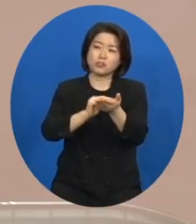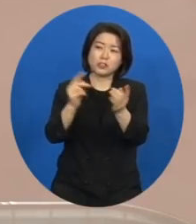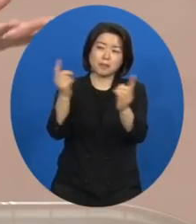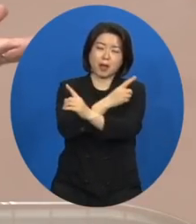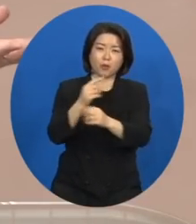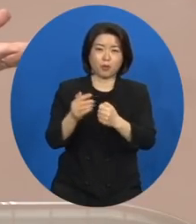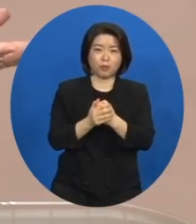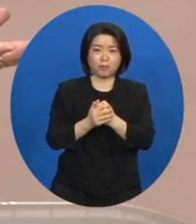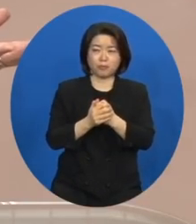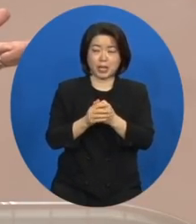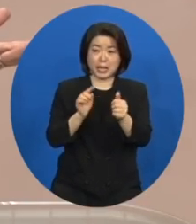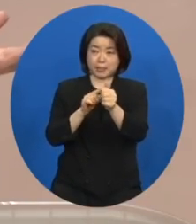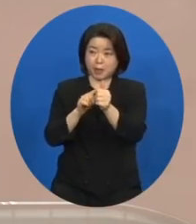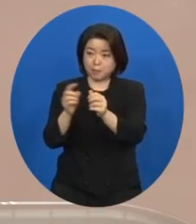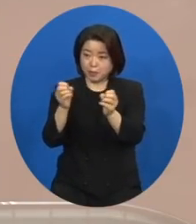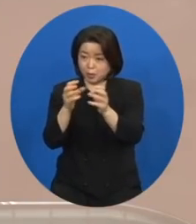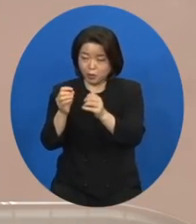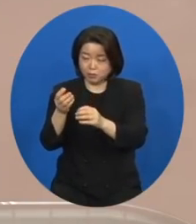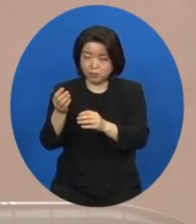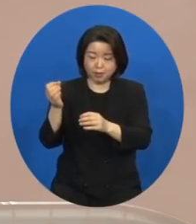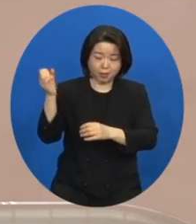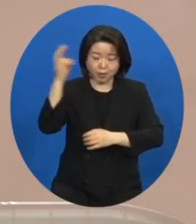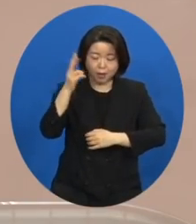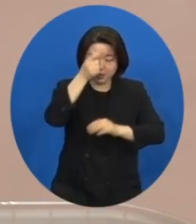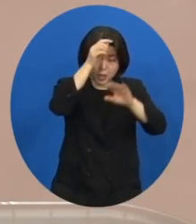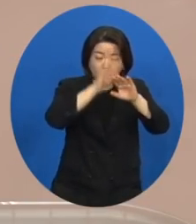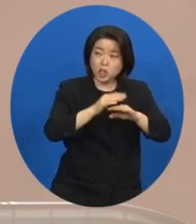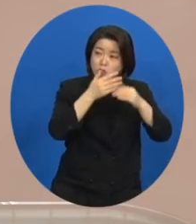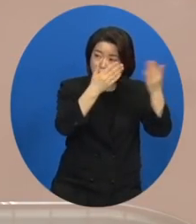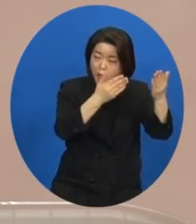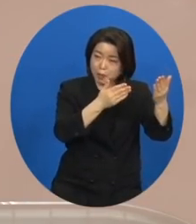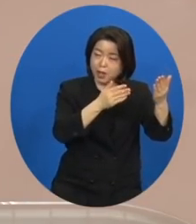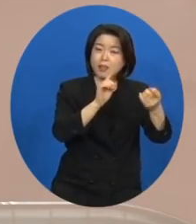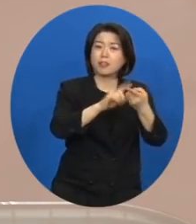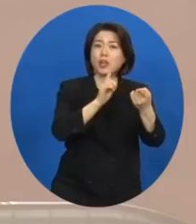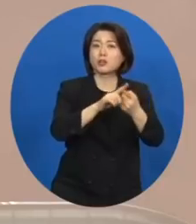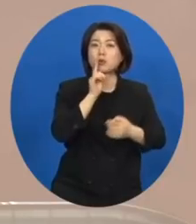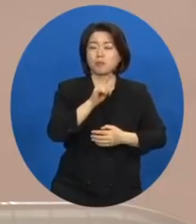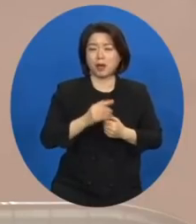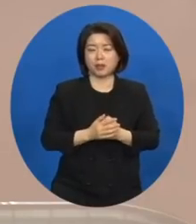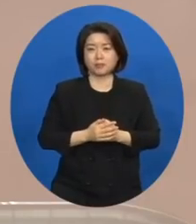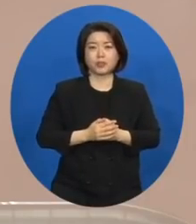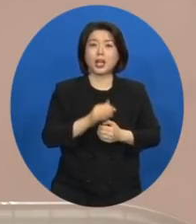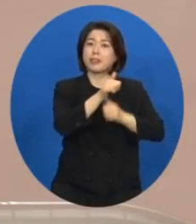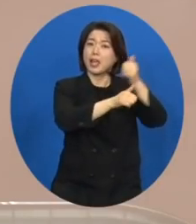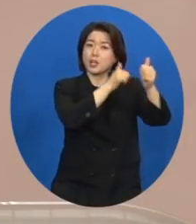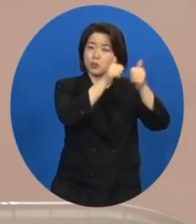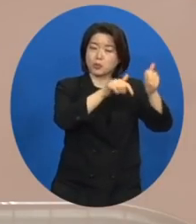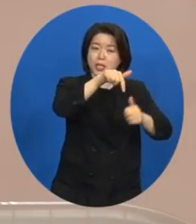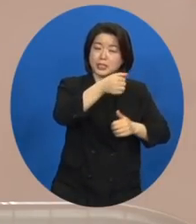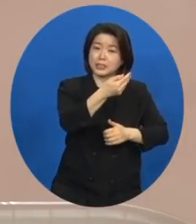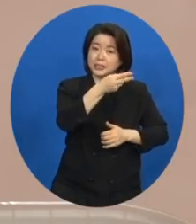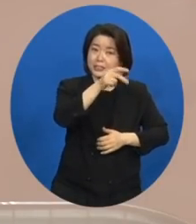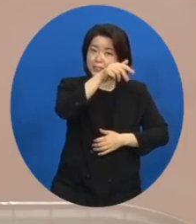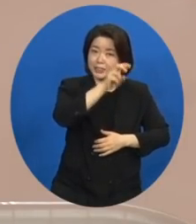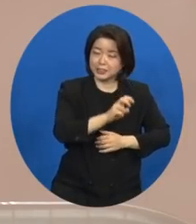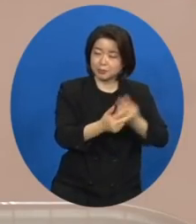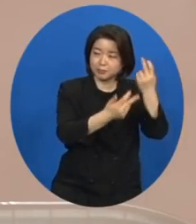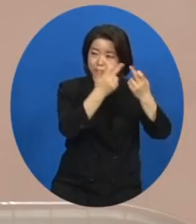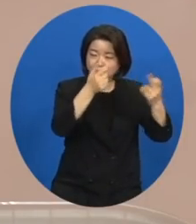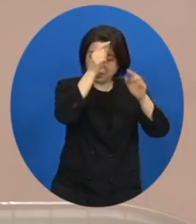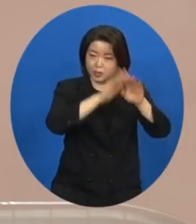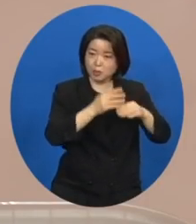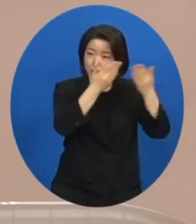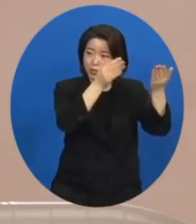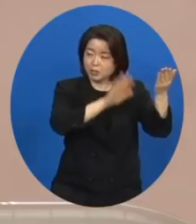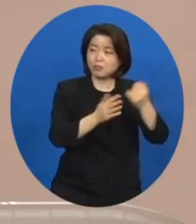예배의 그럴꺼 내는 거예요 우리 조상은 그리심 산에서 예배 했는데 당신들의 조상은 예를 살리면서 예배를 하더이다